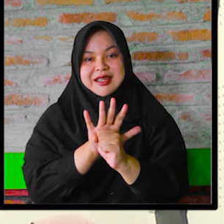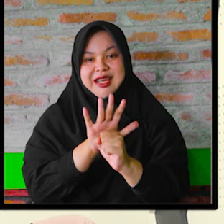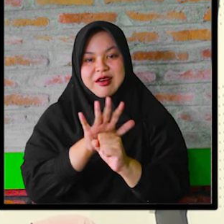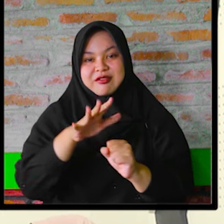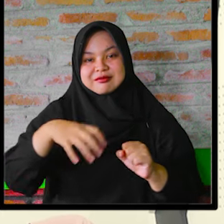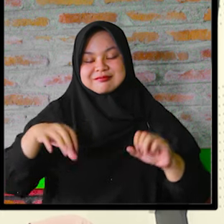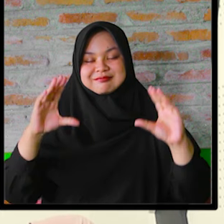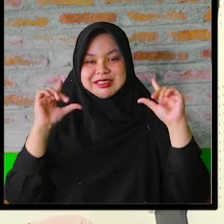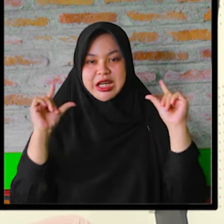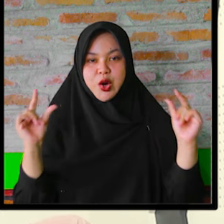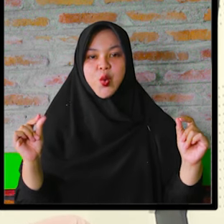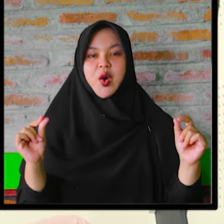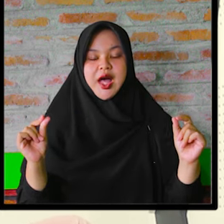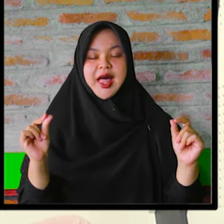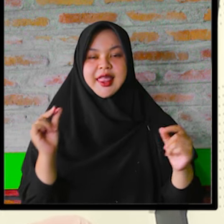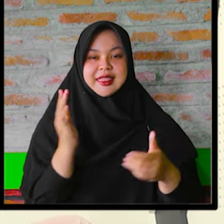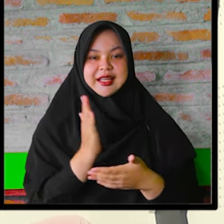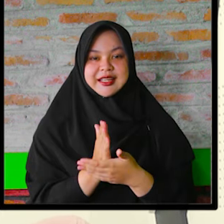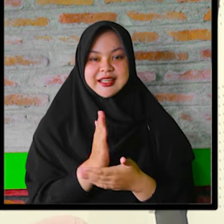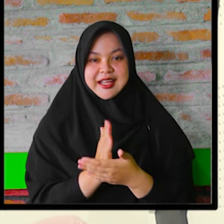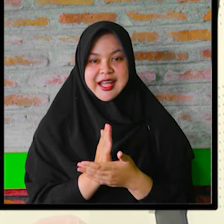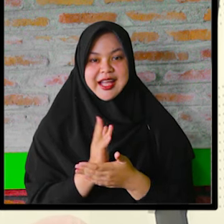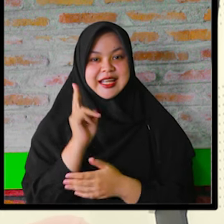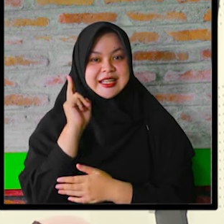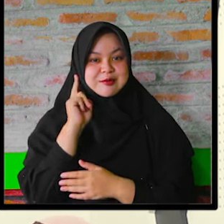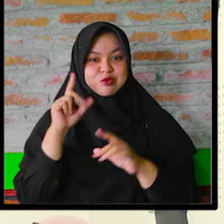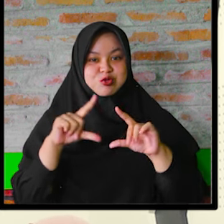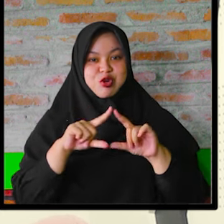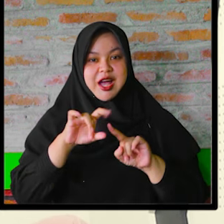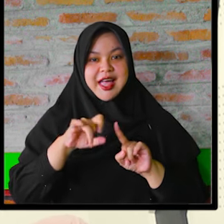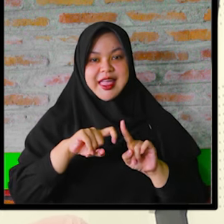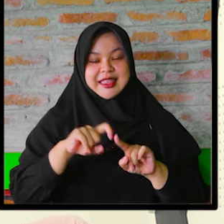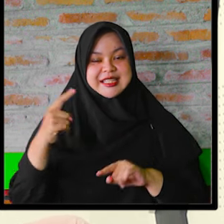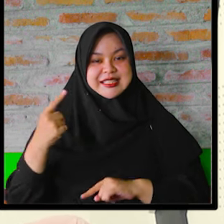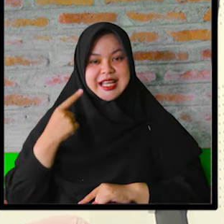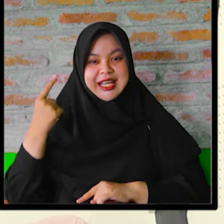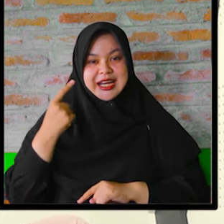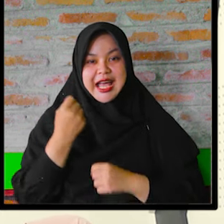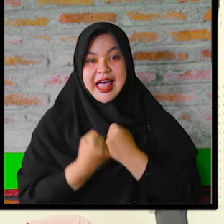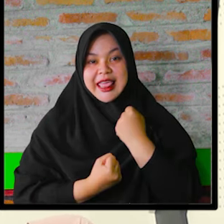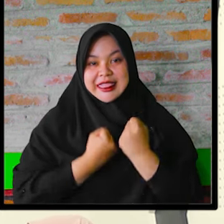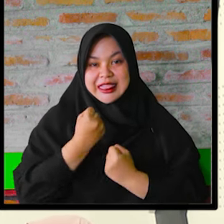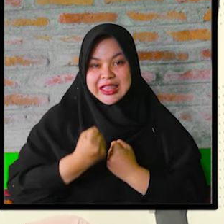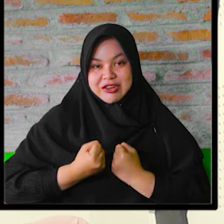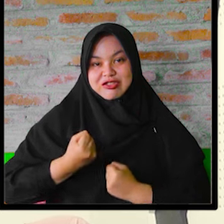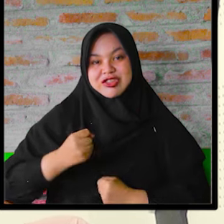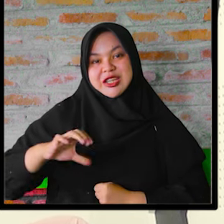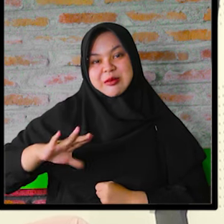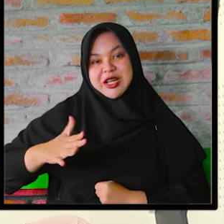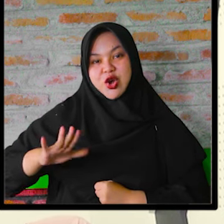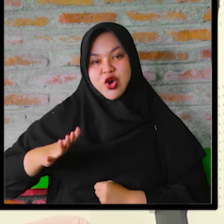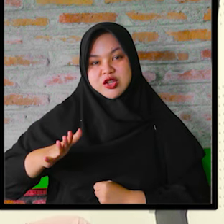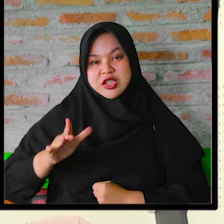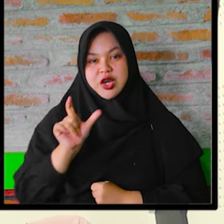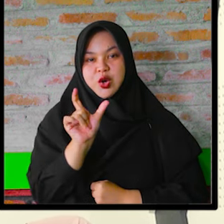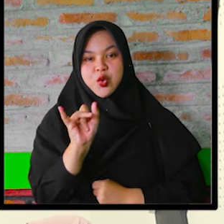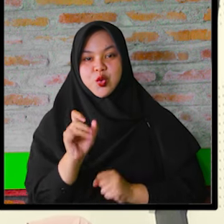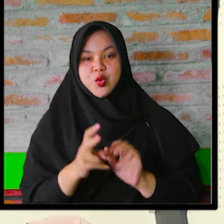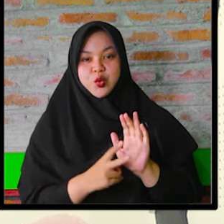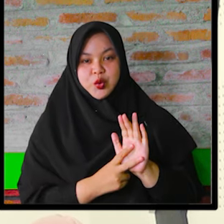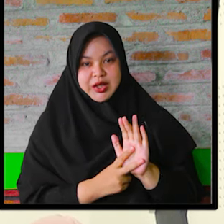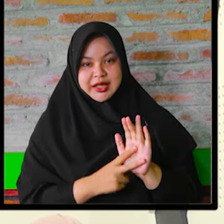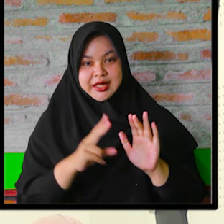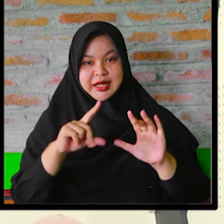juga keseharian aktif sebagai dosen di UIN radenm